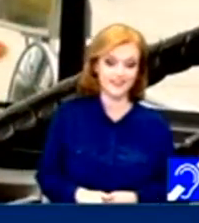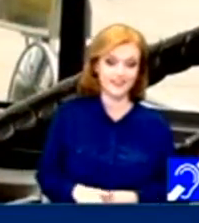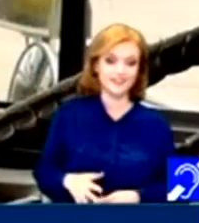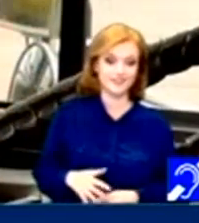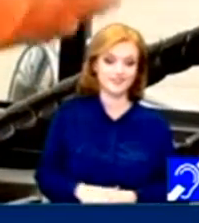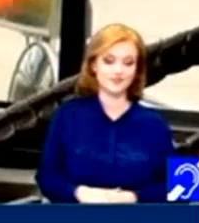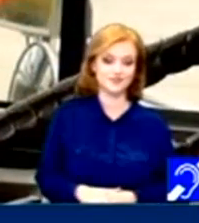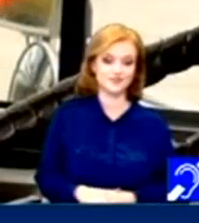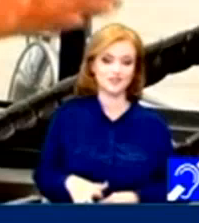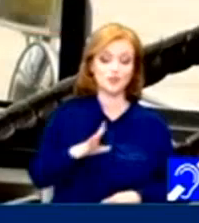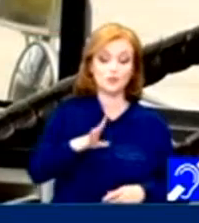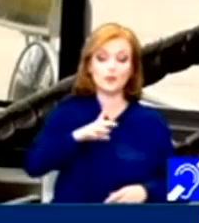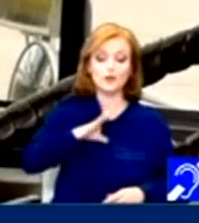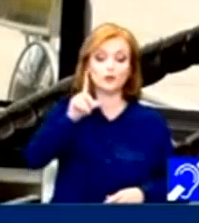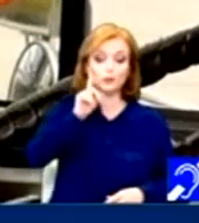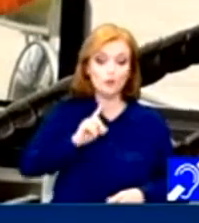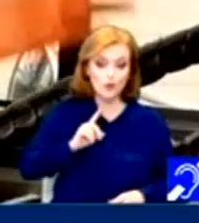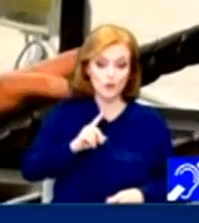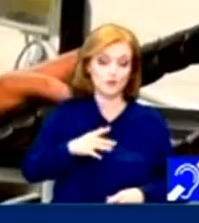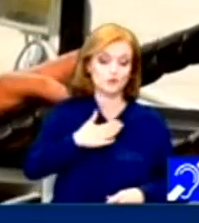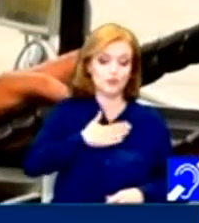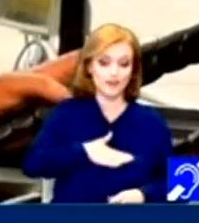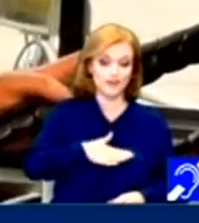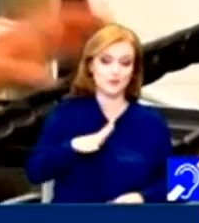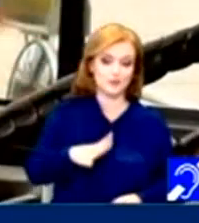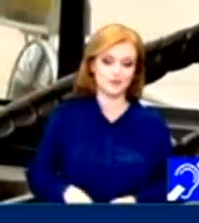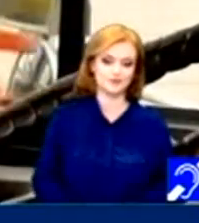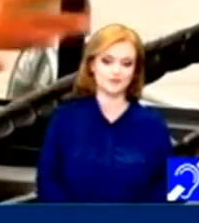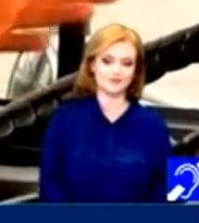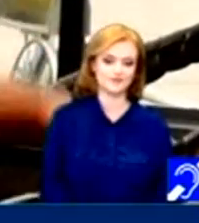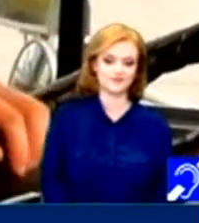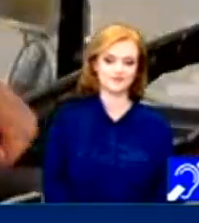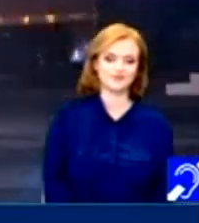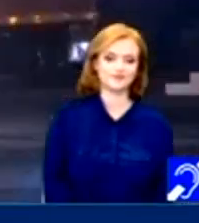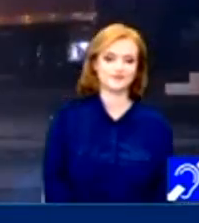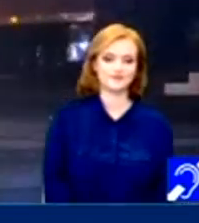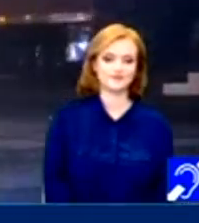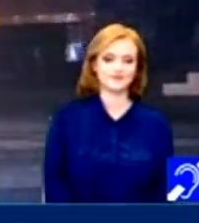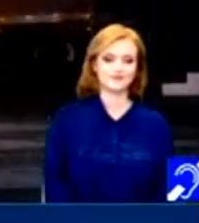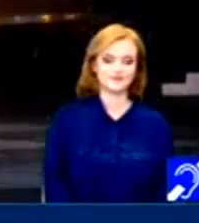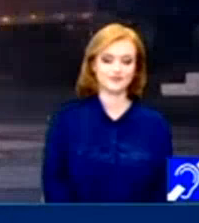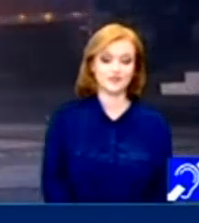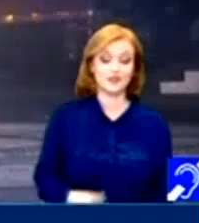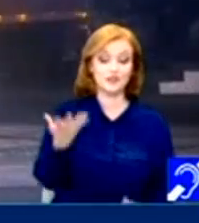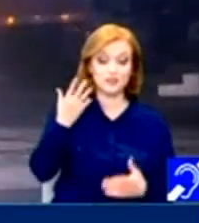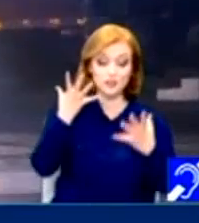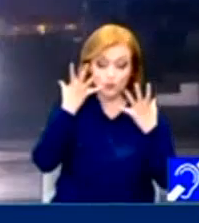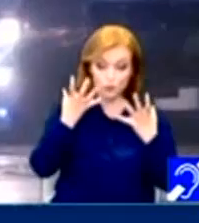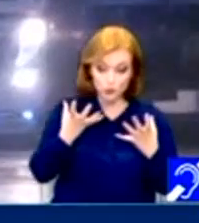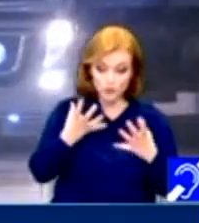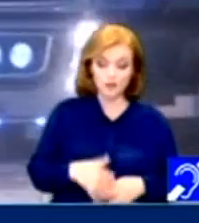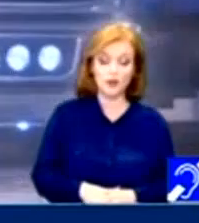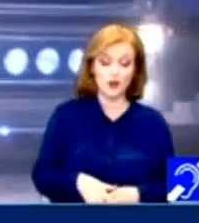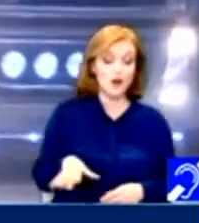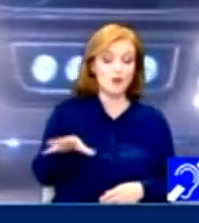и делается так, чтобы было свое отражение видеть в этом, ну, элементе. Odată cu lăsarea întunericului, șoferii de